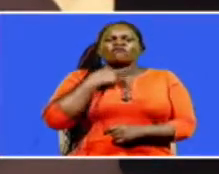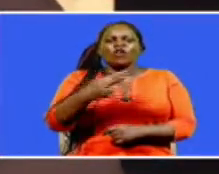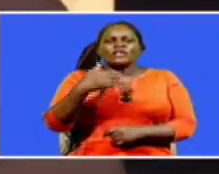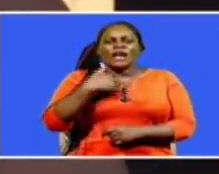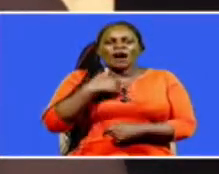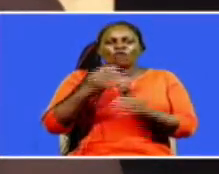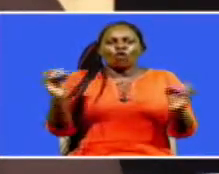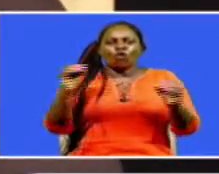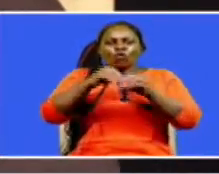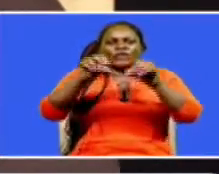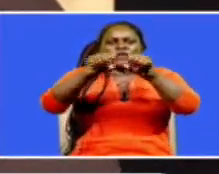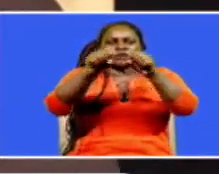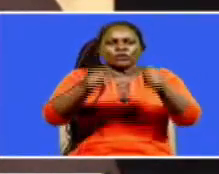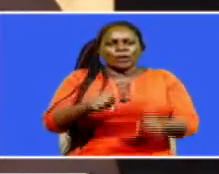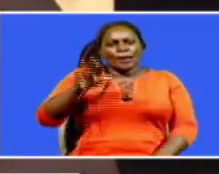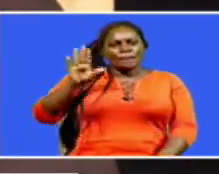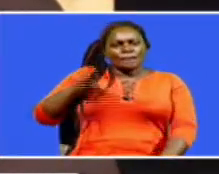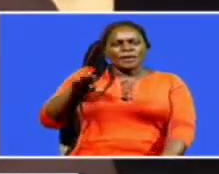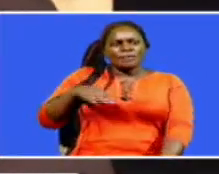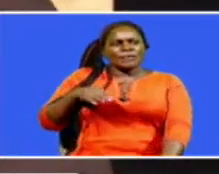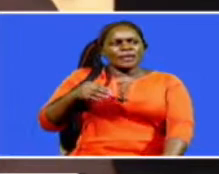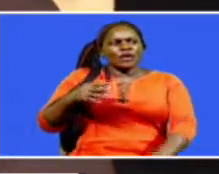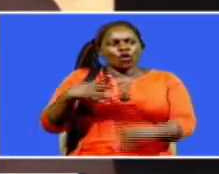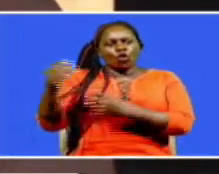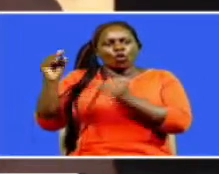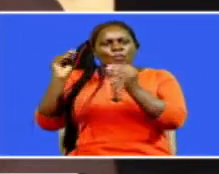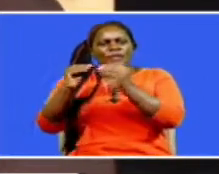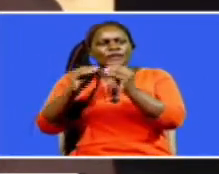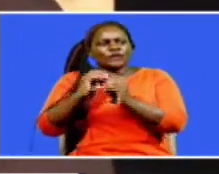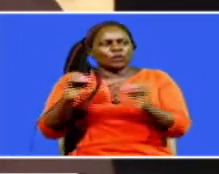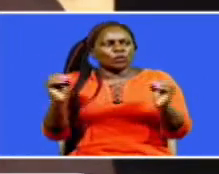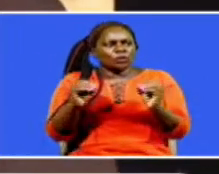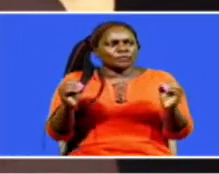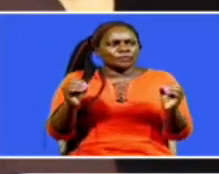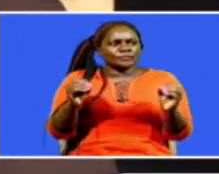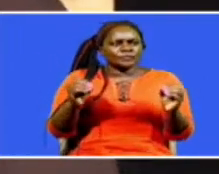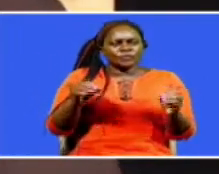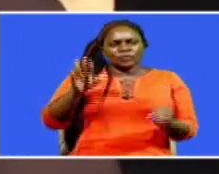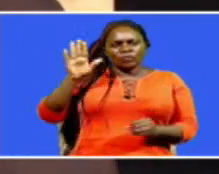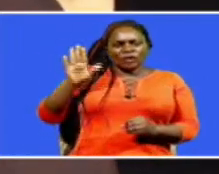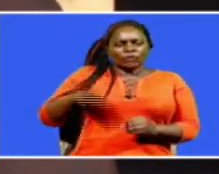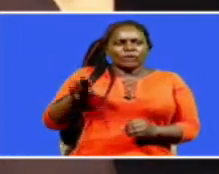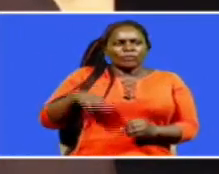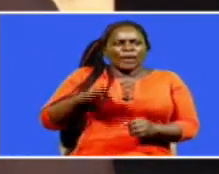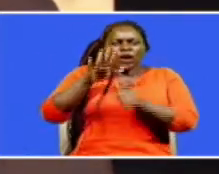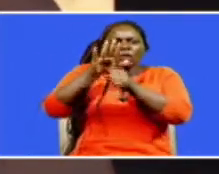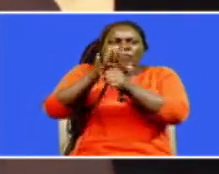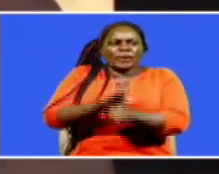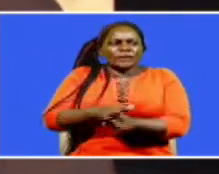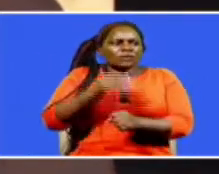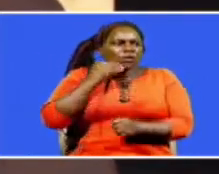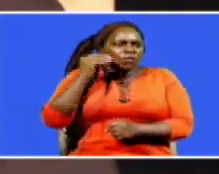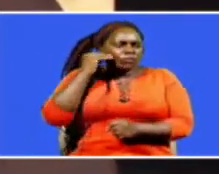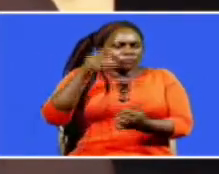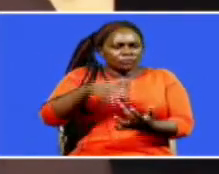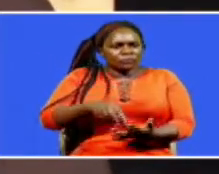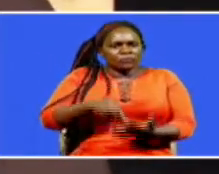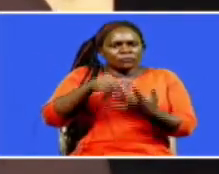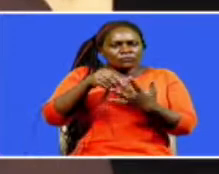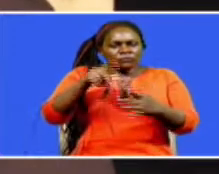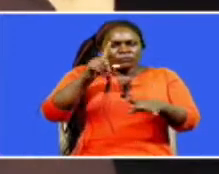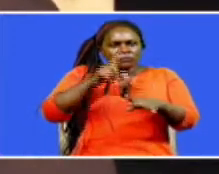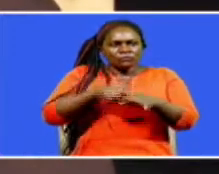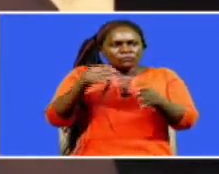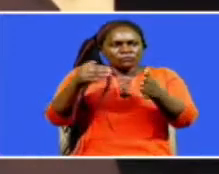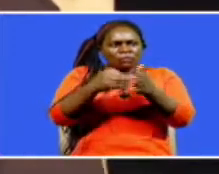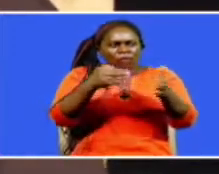jamii. Wamama kutoenda kwa mkutano katika jamii. Wamama wanadhulumiwa nyumbani, hasa